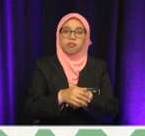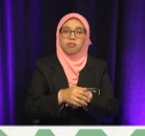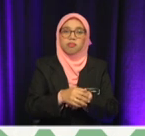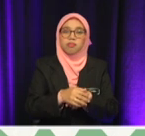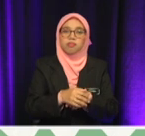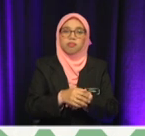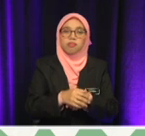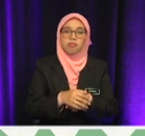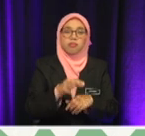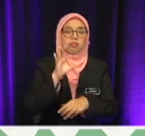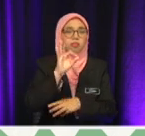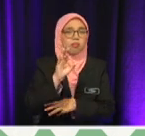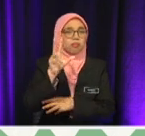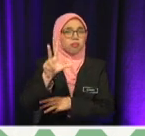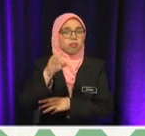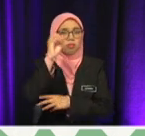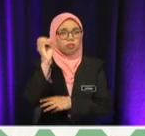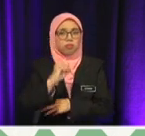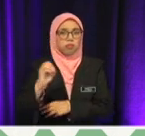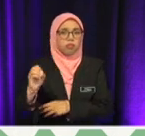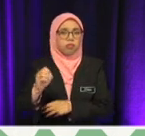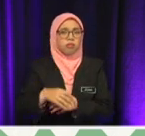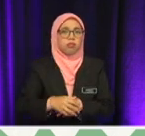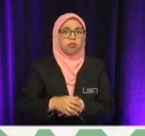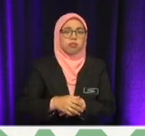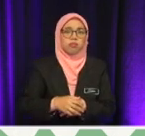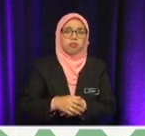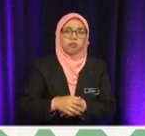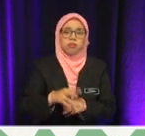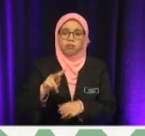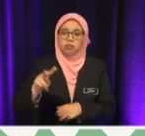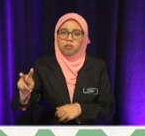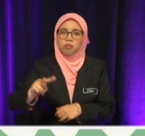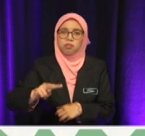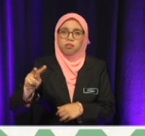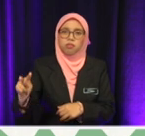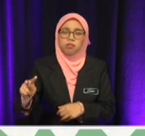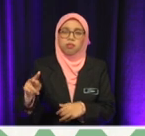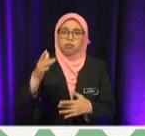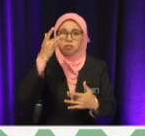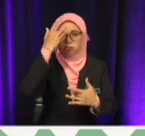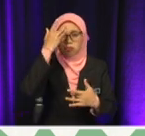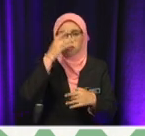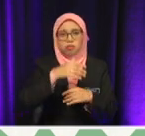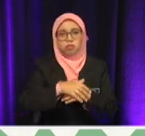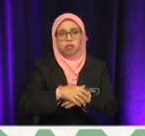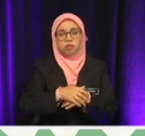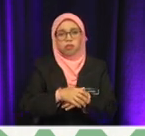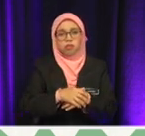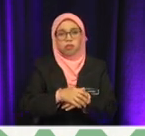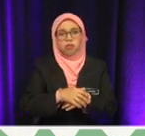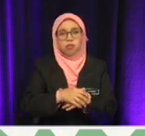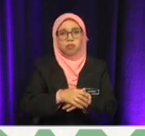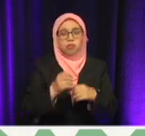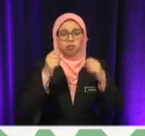budak bawah 6 tahun Kuala Lumpur seminggu selepas meraihkan Aidilfitri di kampung di Pekan Pahang. Nur bukan nama sebenar,